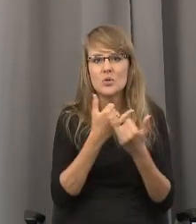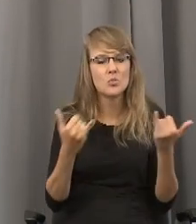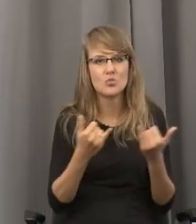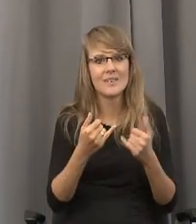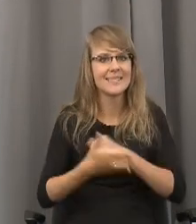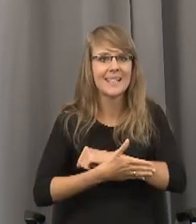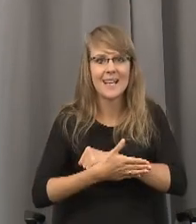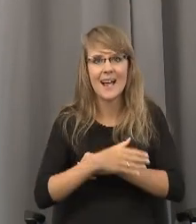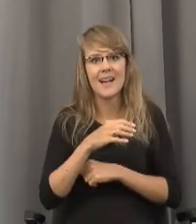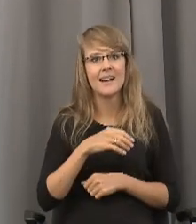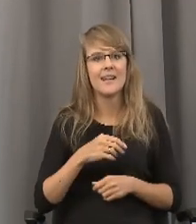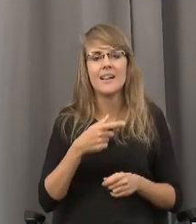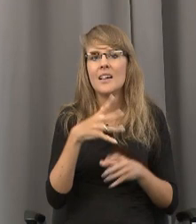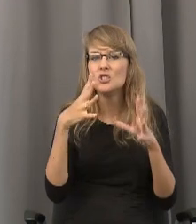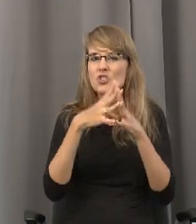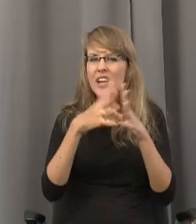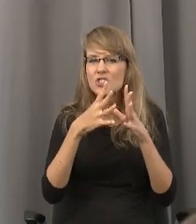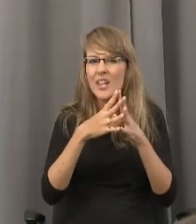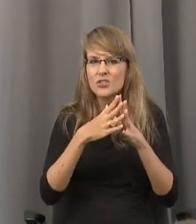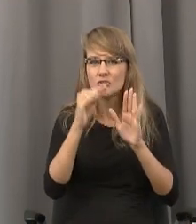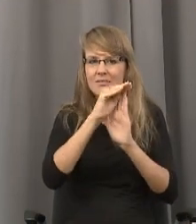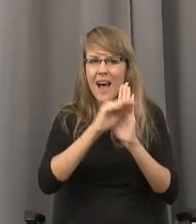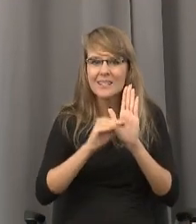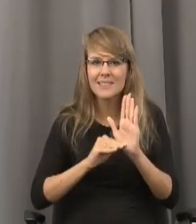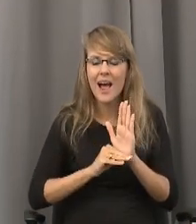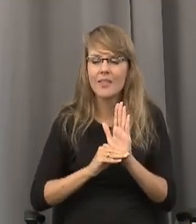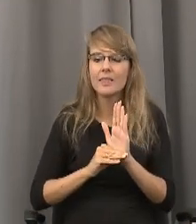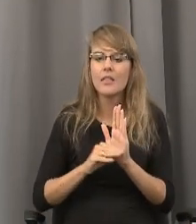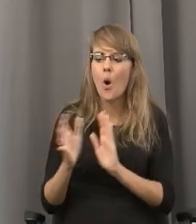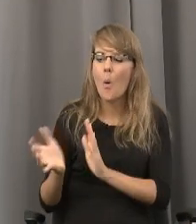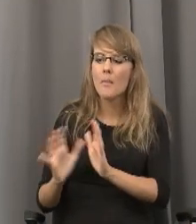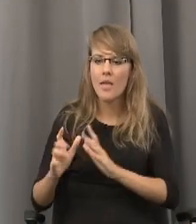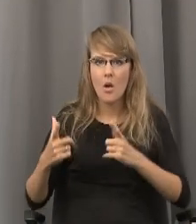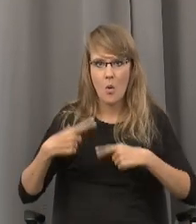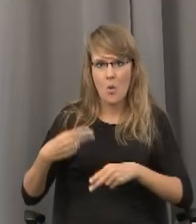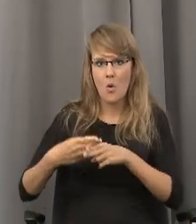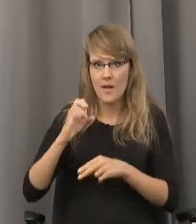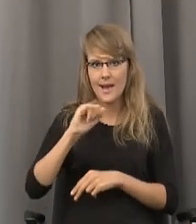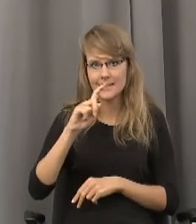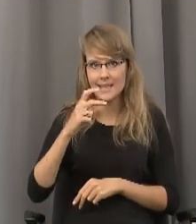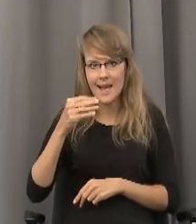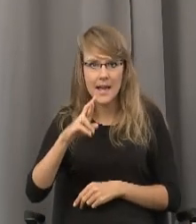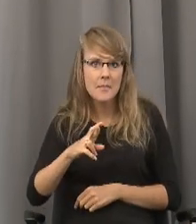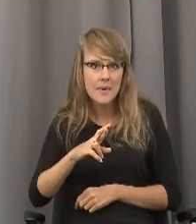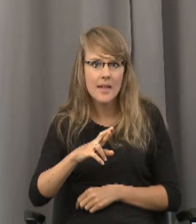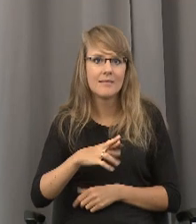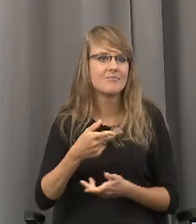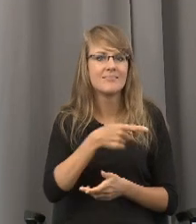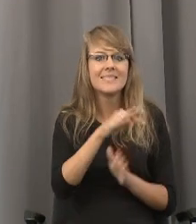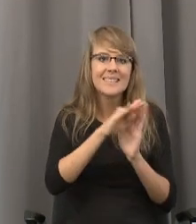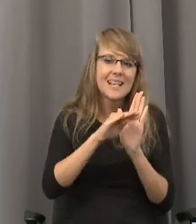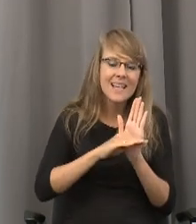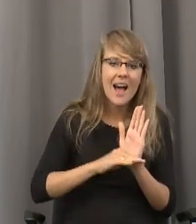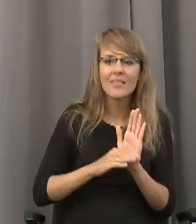ADI, 10 zasad opieki nad osobą z chorobą Alzheimera. Są to zasady opieki nad osobami z